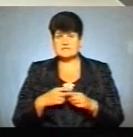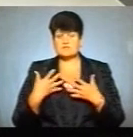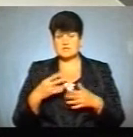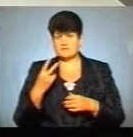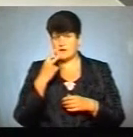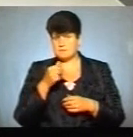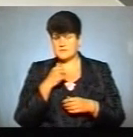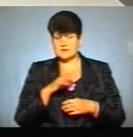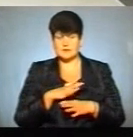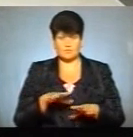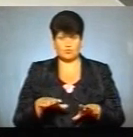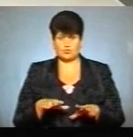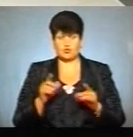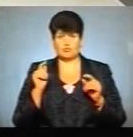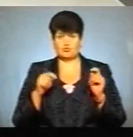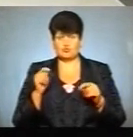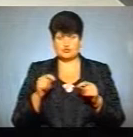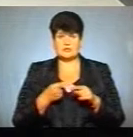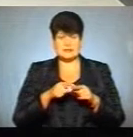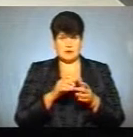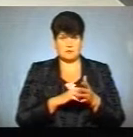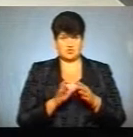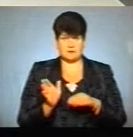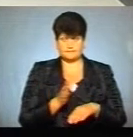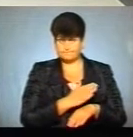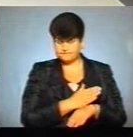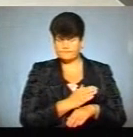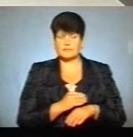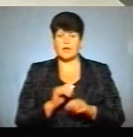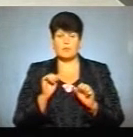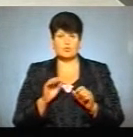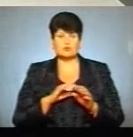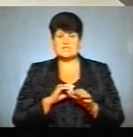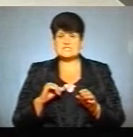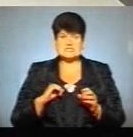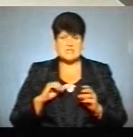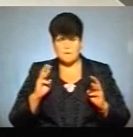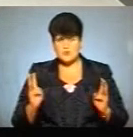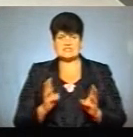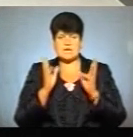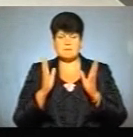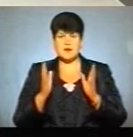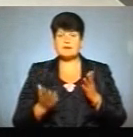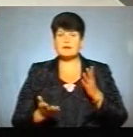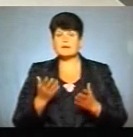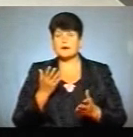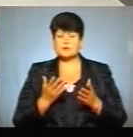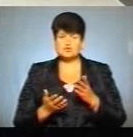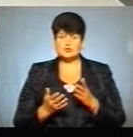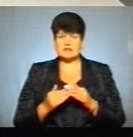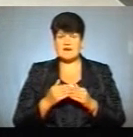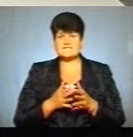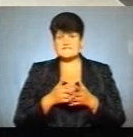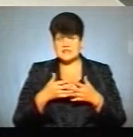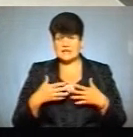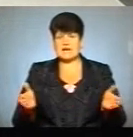майже не було дощу, та причина відпадає. Можуть статися самозаймання, якщо десь на відкритій